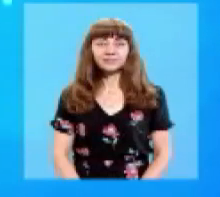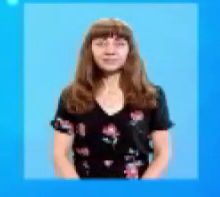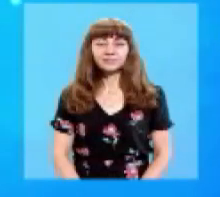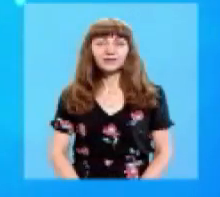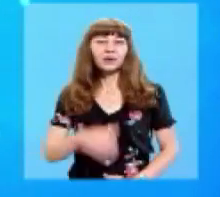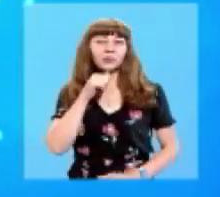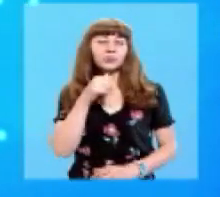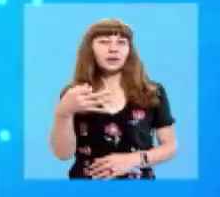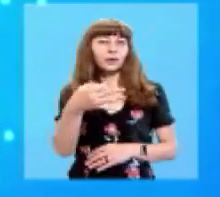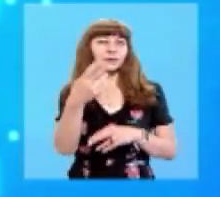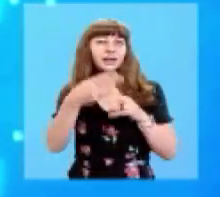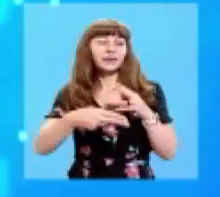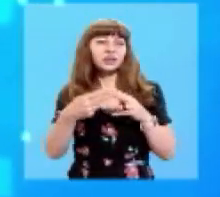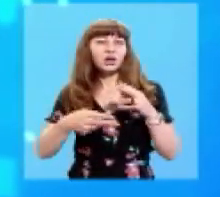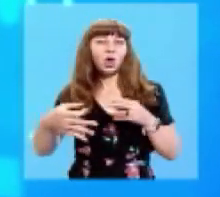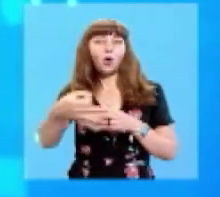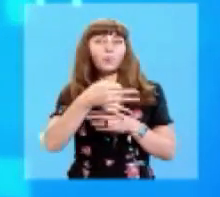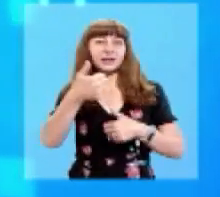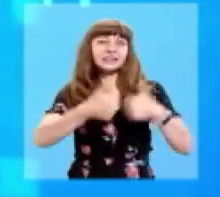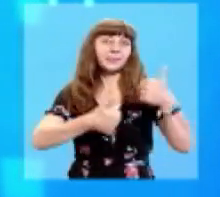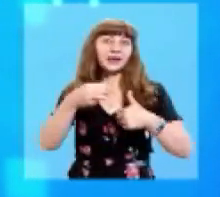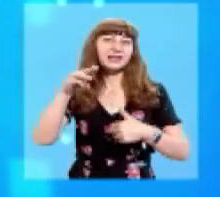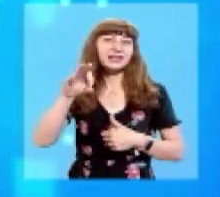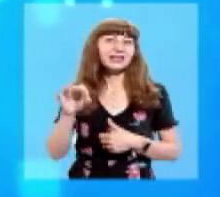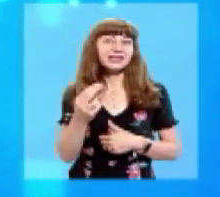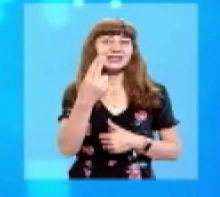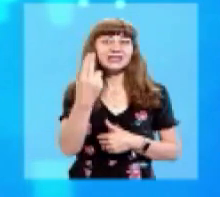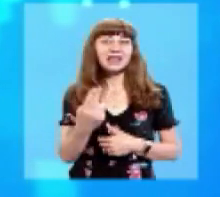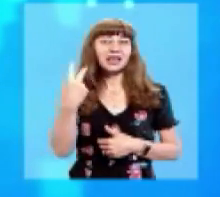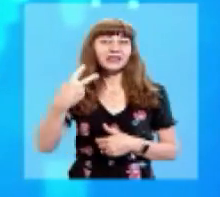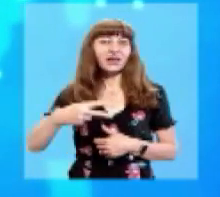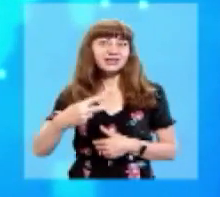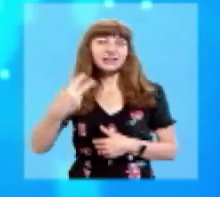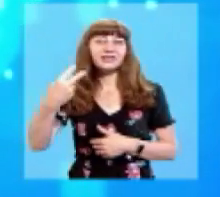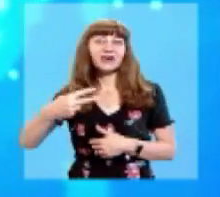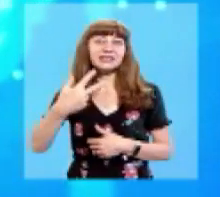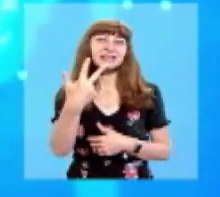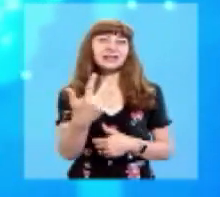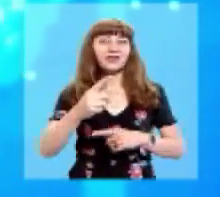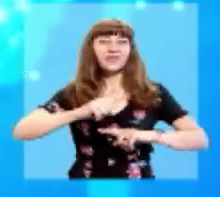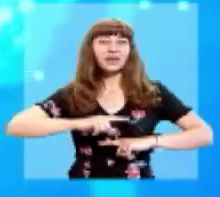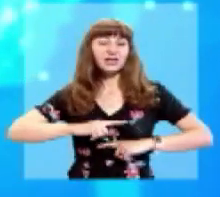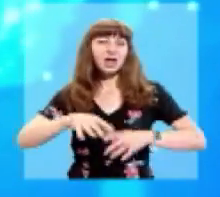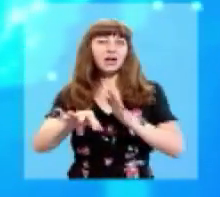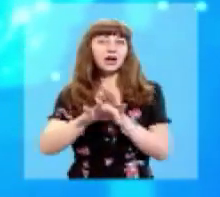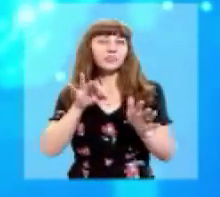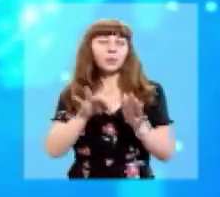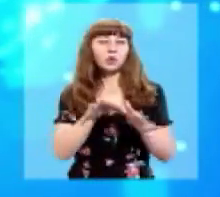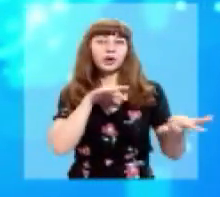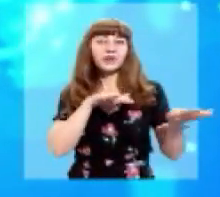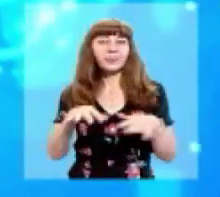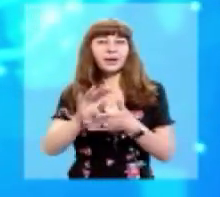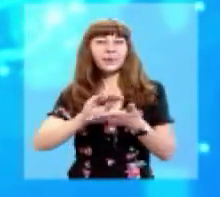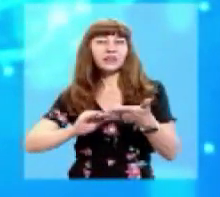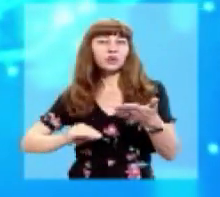Өңірде облыстық тын 2023 спартакиадасы аяқталды. Бірнеше күнге ұласқан дүбірлі доданың ақтық кезеңі Алтынсарин ауданында